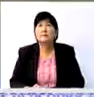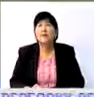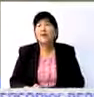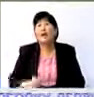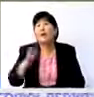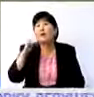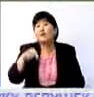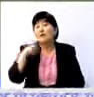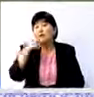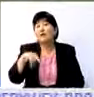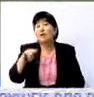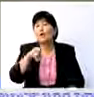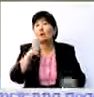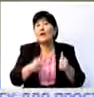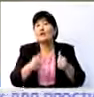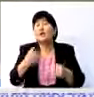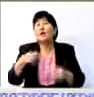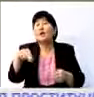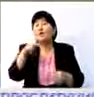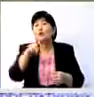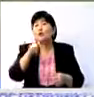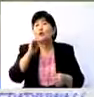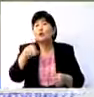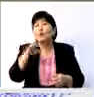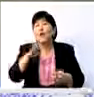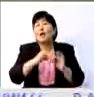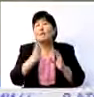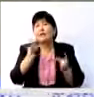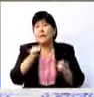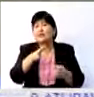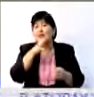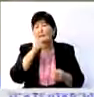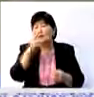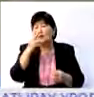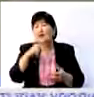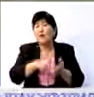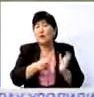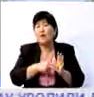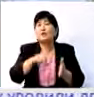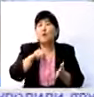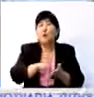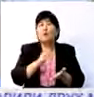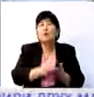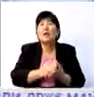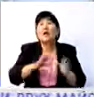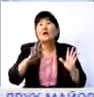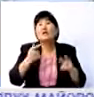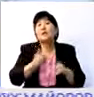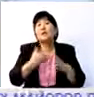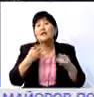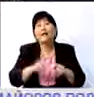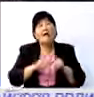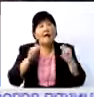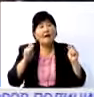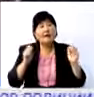Впереди в этом году республиканский чемпионат по дзюдо. До Олимпиады еще есть время, около 2 лет. Планируем участвовать. Событием этих дней стало